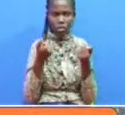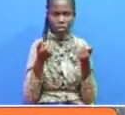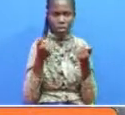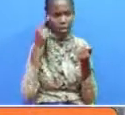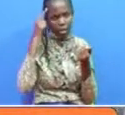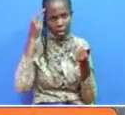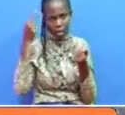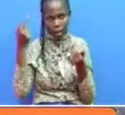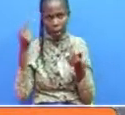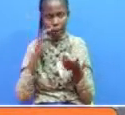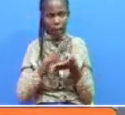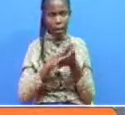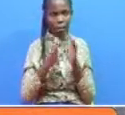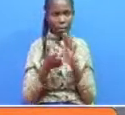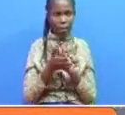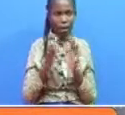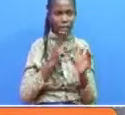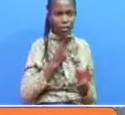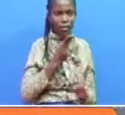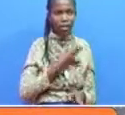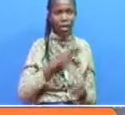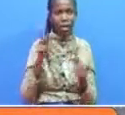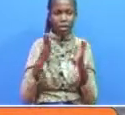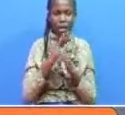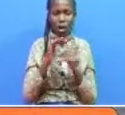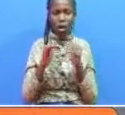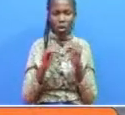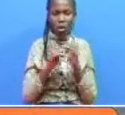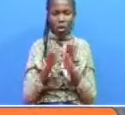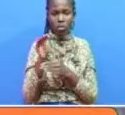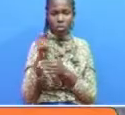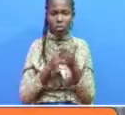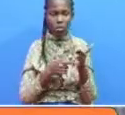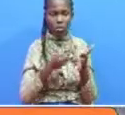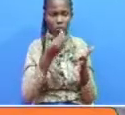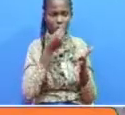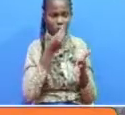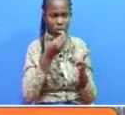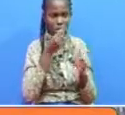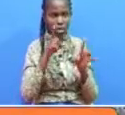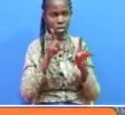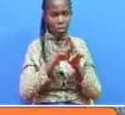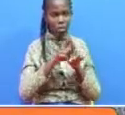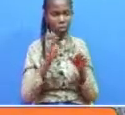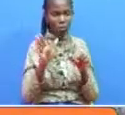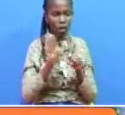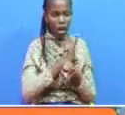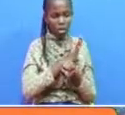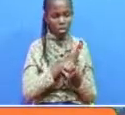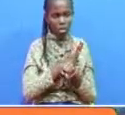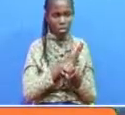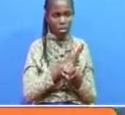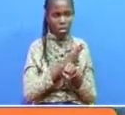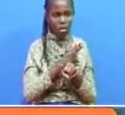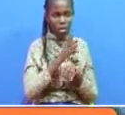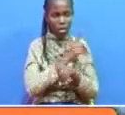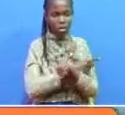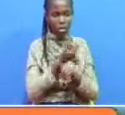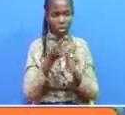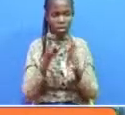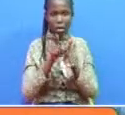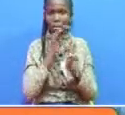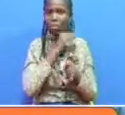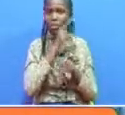ndoto. Tunataka wa Kenya wote wawe wanaweza kukula na kushiba kila siku. Kavina ni kura ila nwa